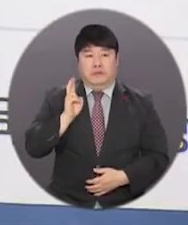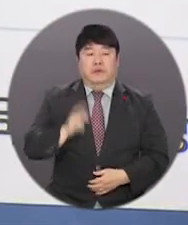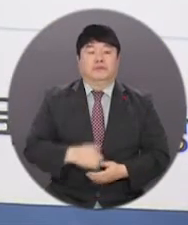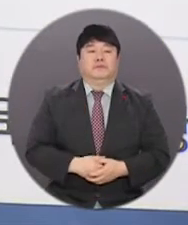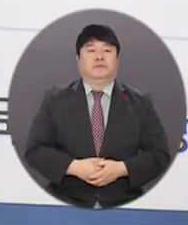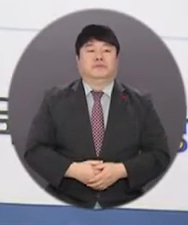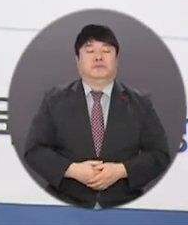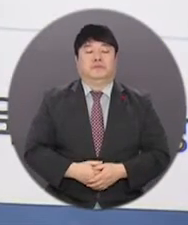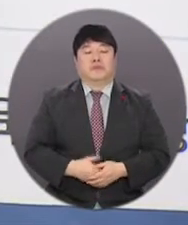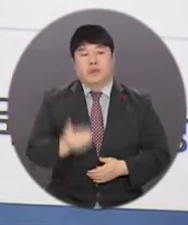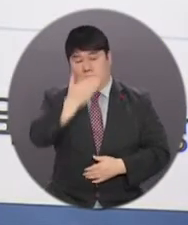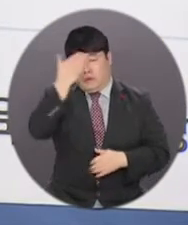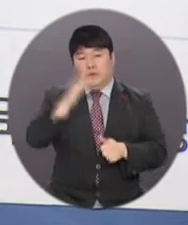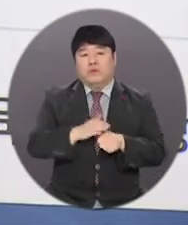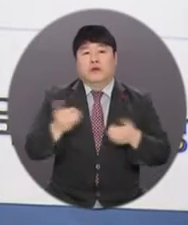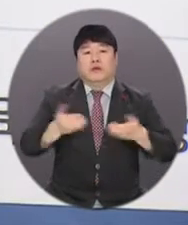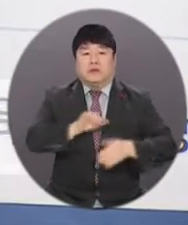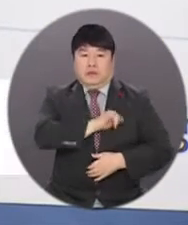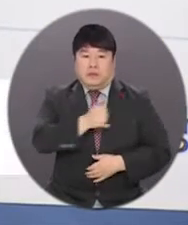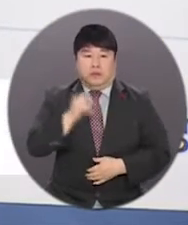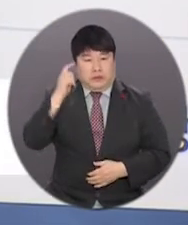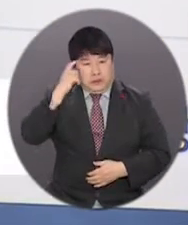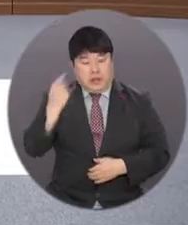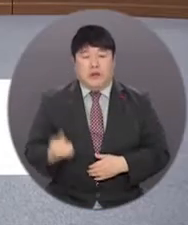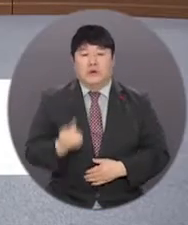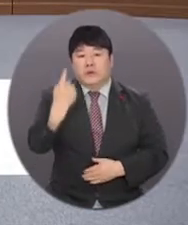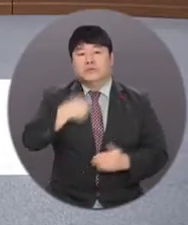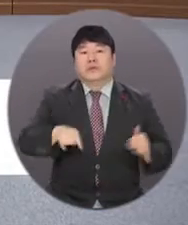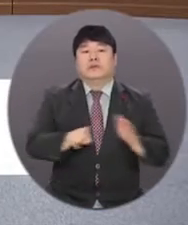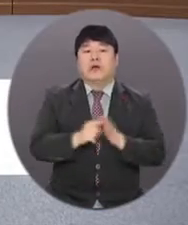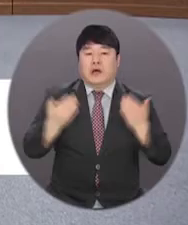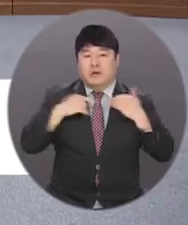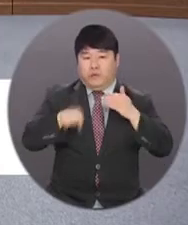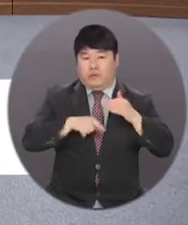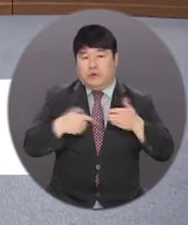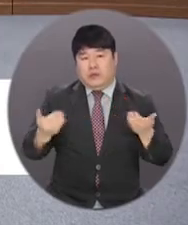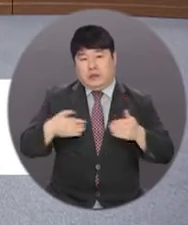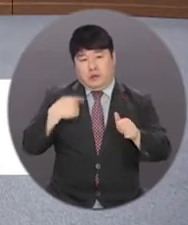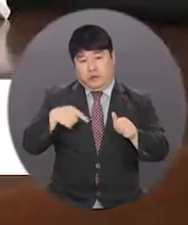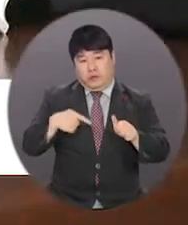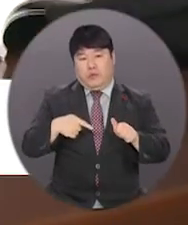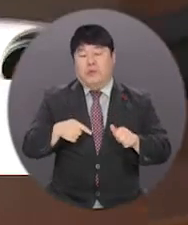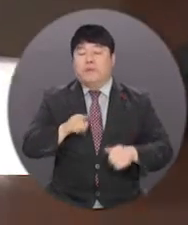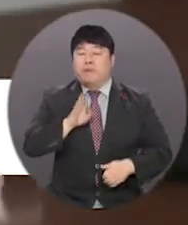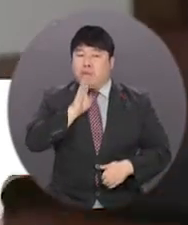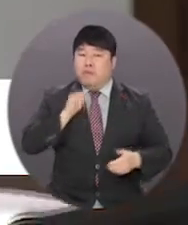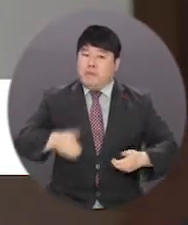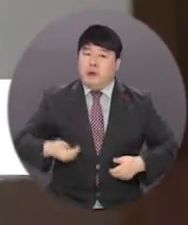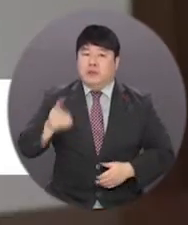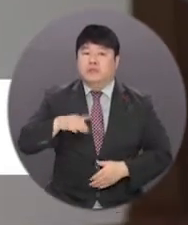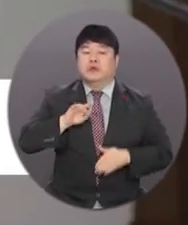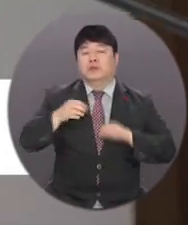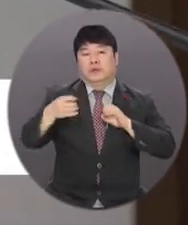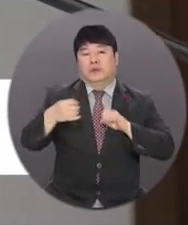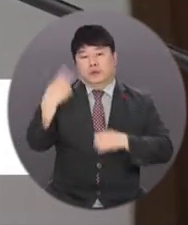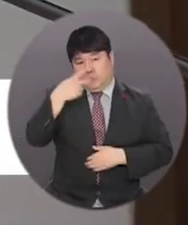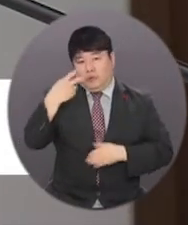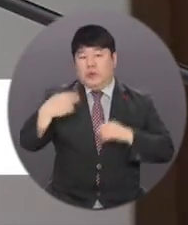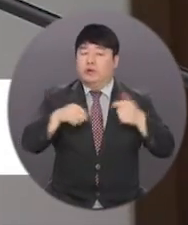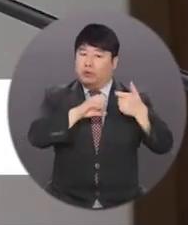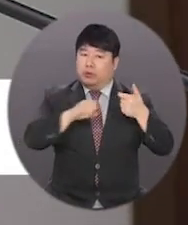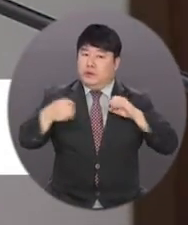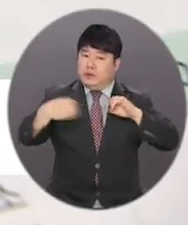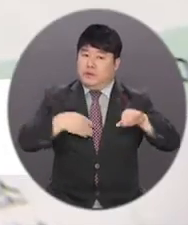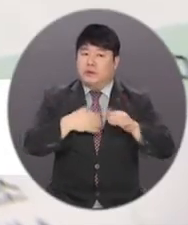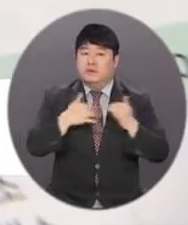같습니다. 청소년의 노동인권 의식을 높이기 위해서 학교 내 노동교육이 절실하지만 이번 조사의 응답자 60%